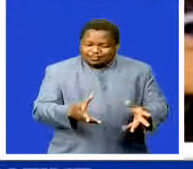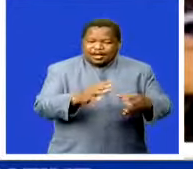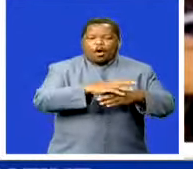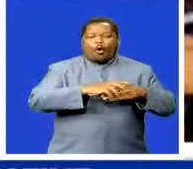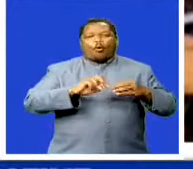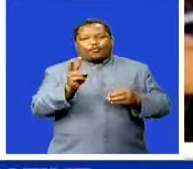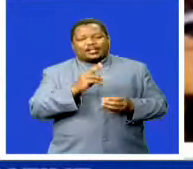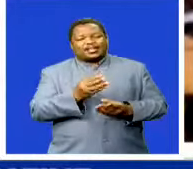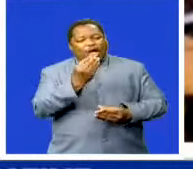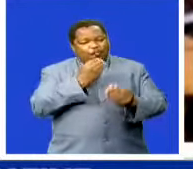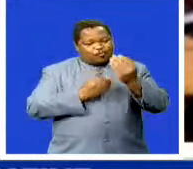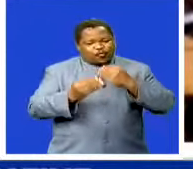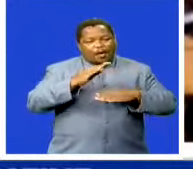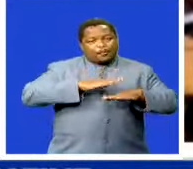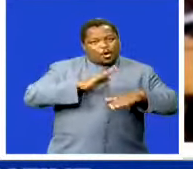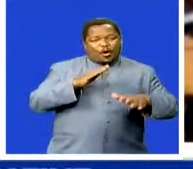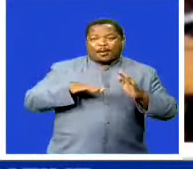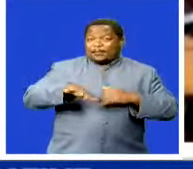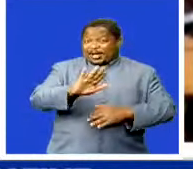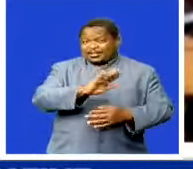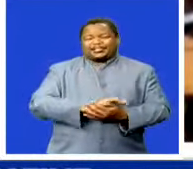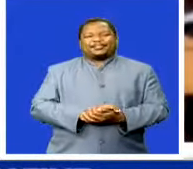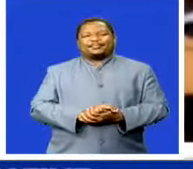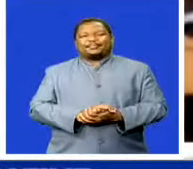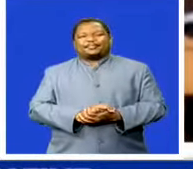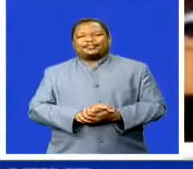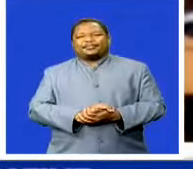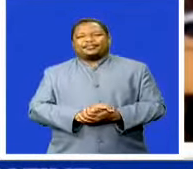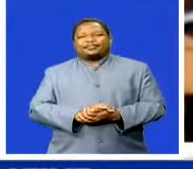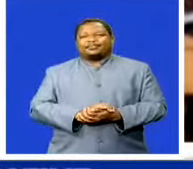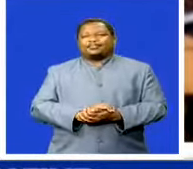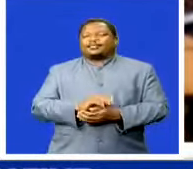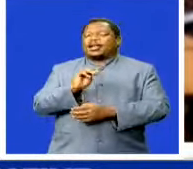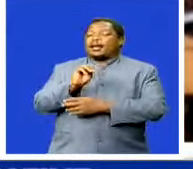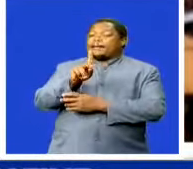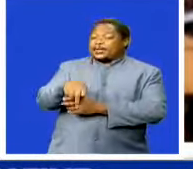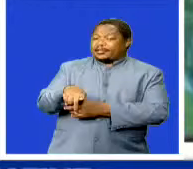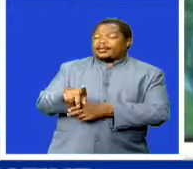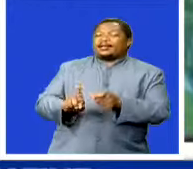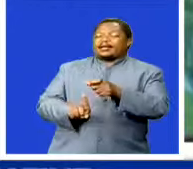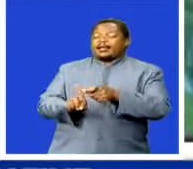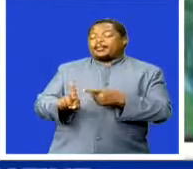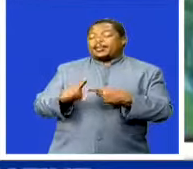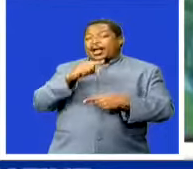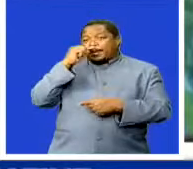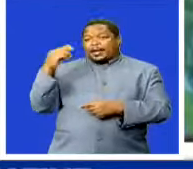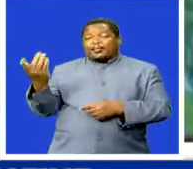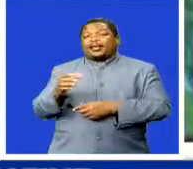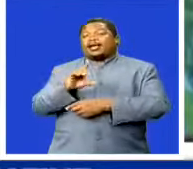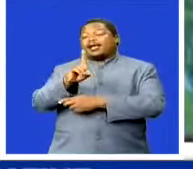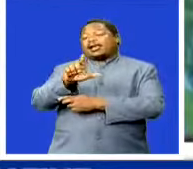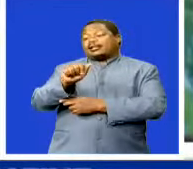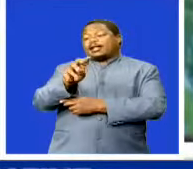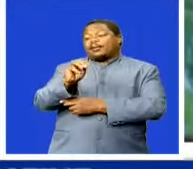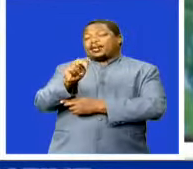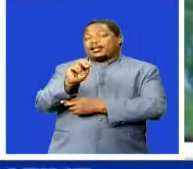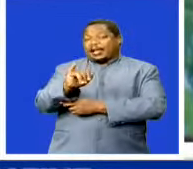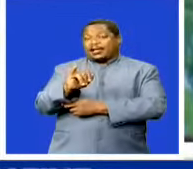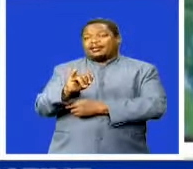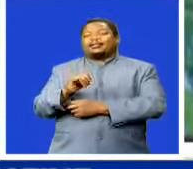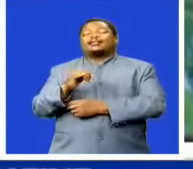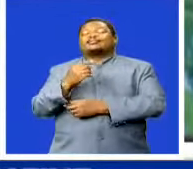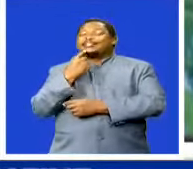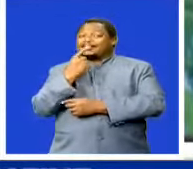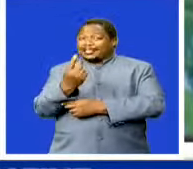inkundla seyisukumise likhasi langqondomshina kuthuthukisa umsebenzi wesive sasenzingeni we got a donor and le donor